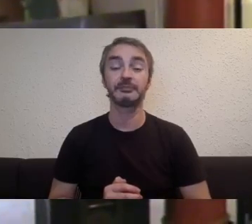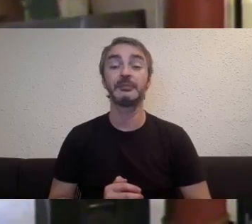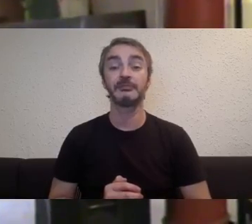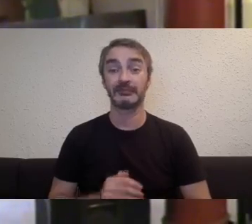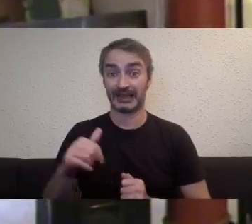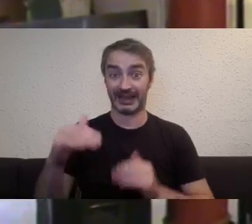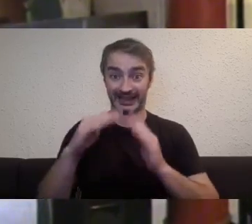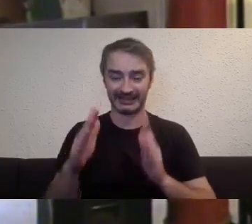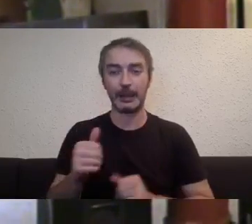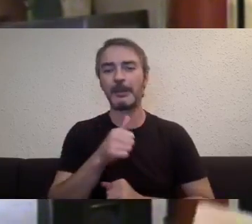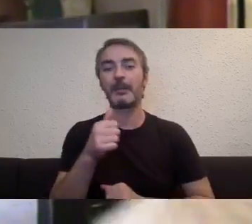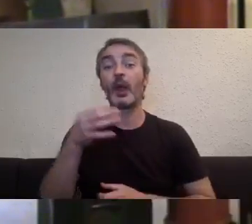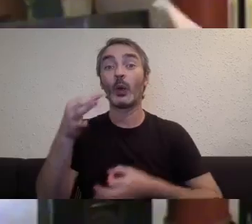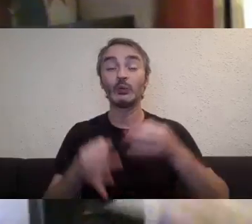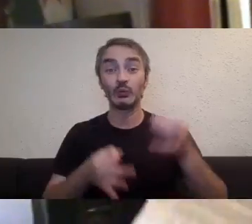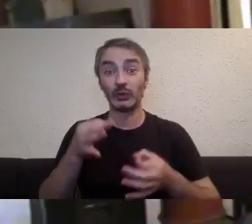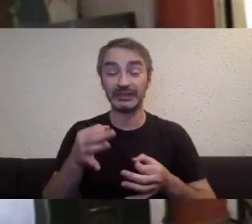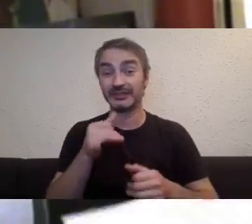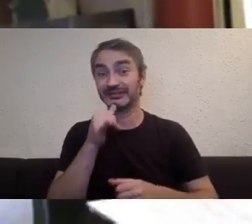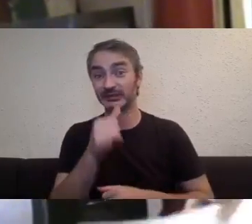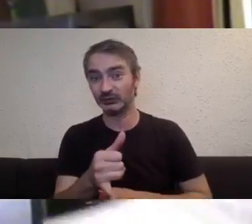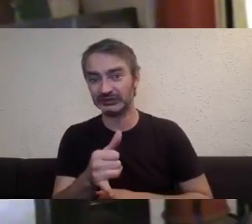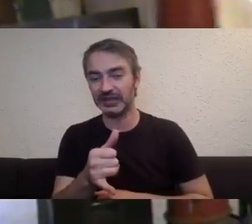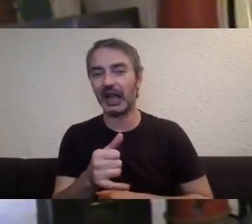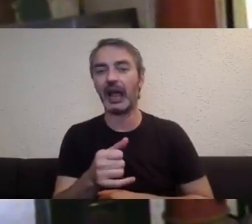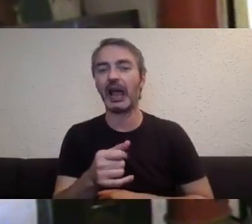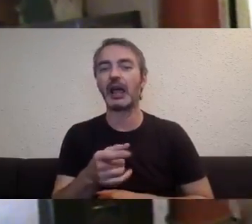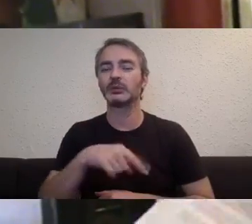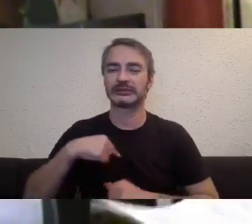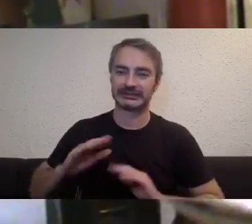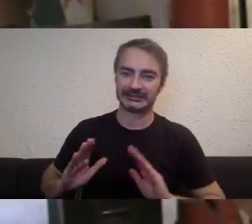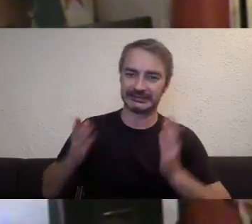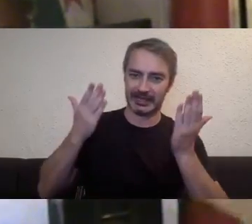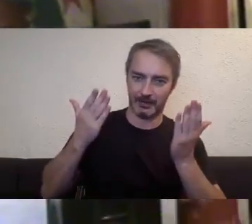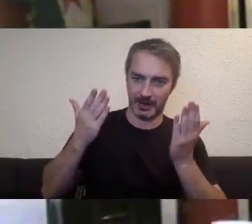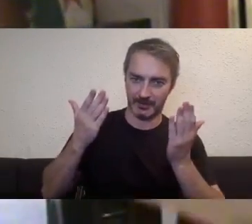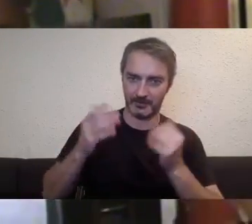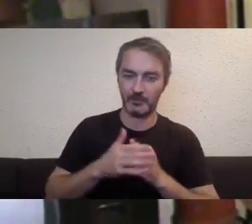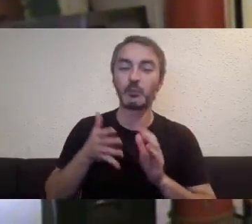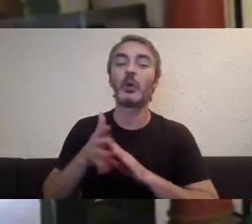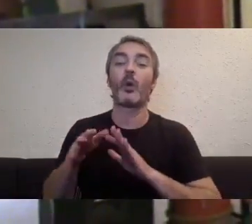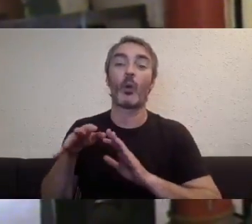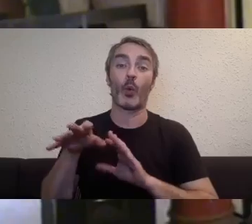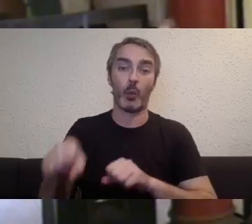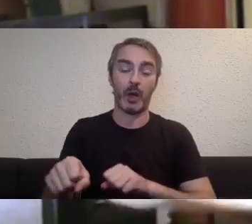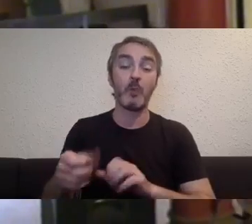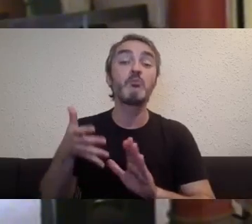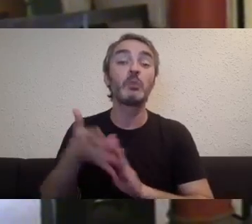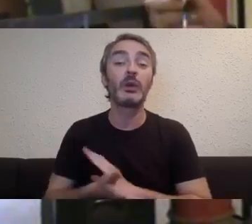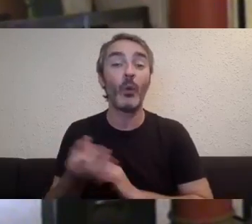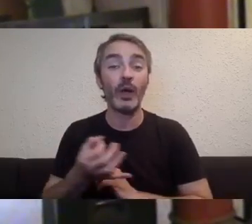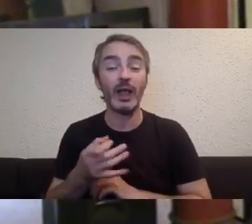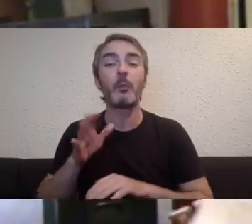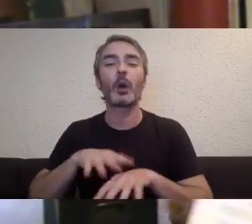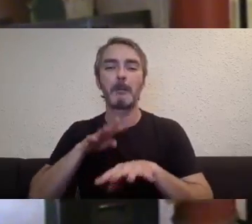va superar un primer procés judicial d'una demanda quan portava un any d'ocupació. Tot això va